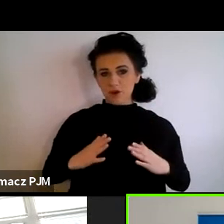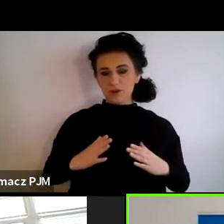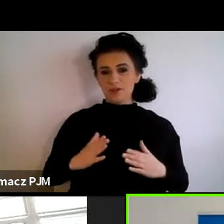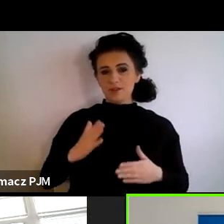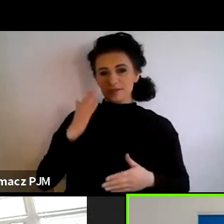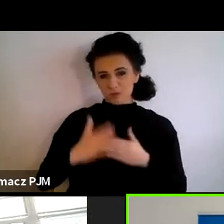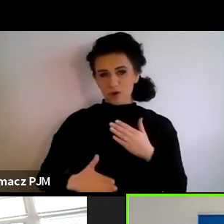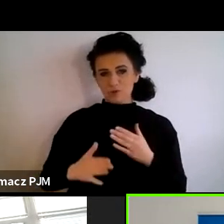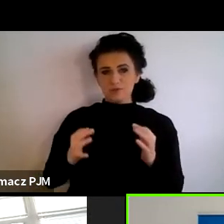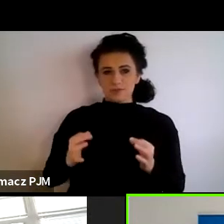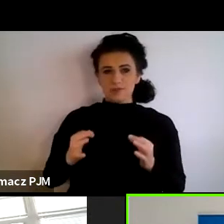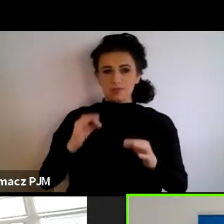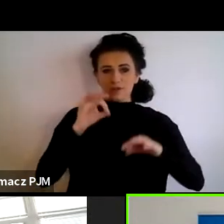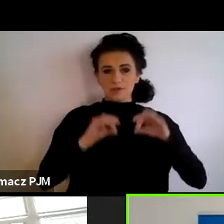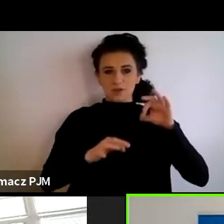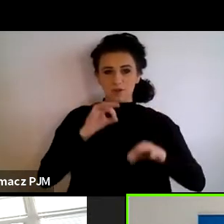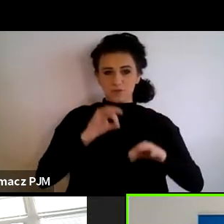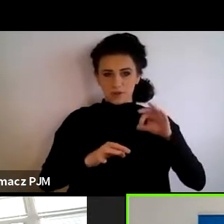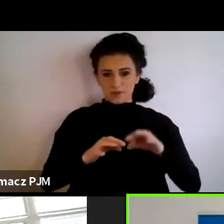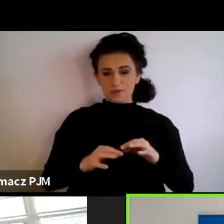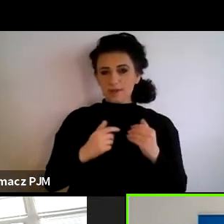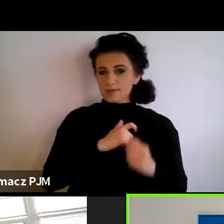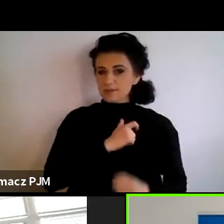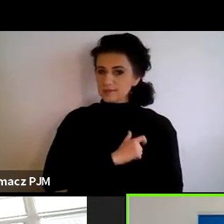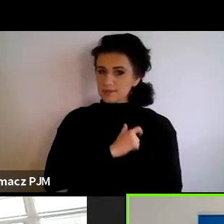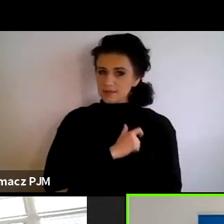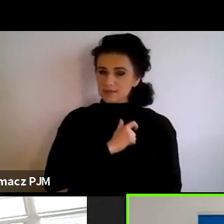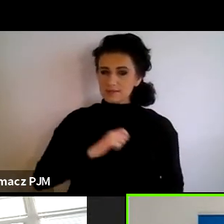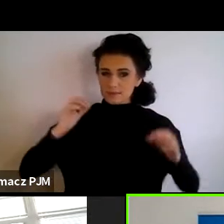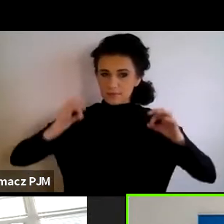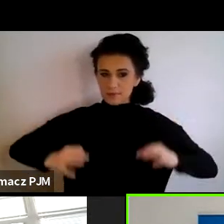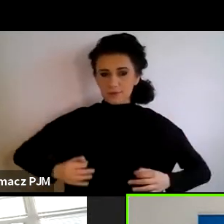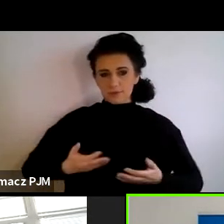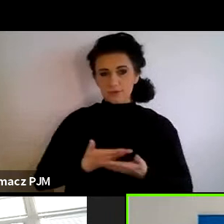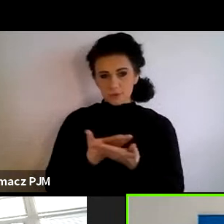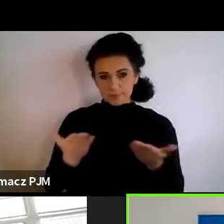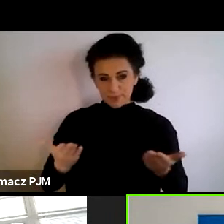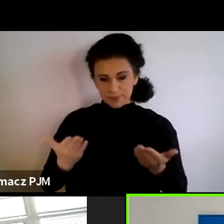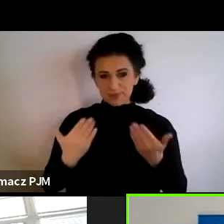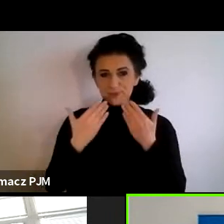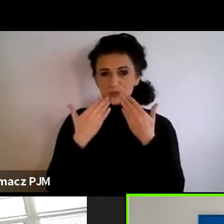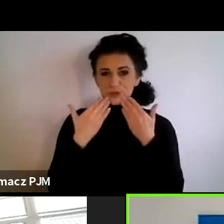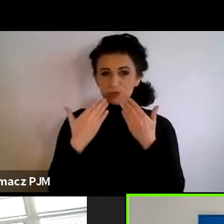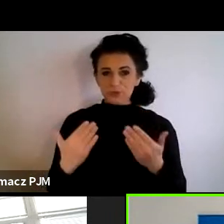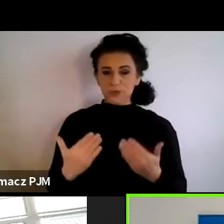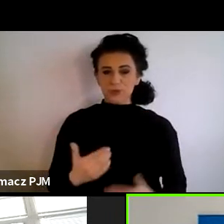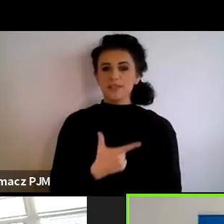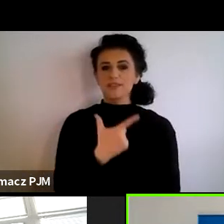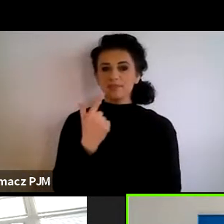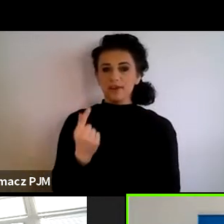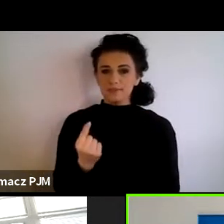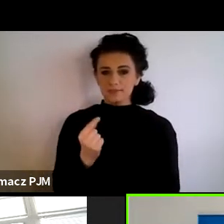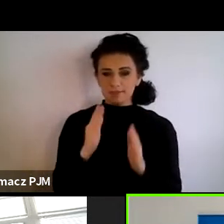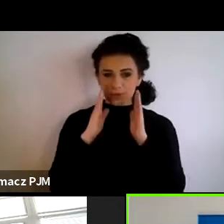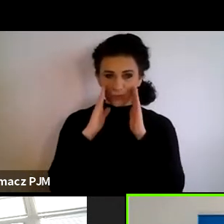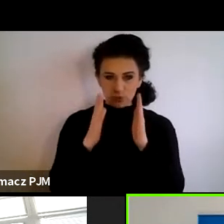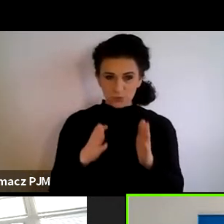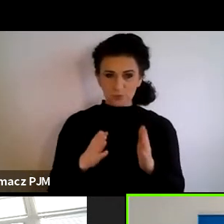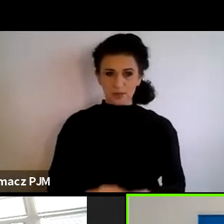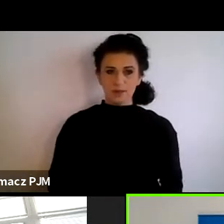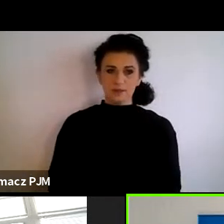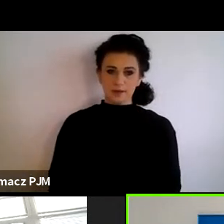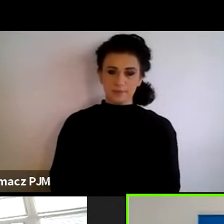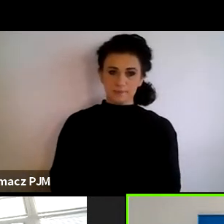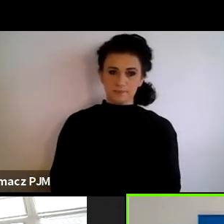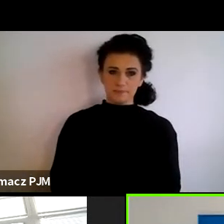obrady. Bardzo serdecznie Państwu dziękuję za te dwa dni skupienia. Bardzo ceniamy to, że